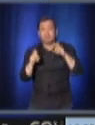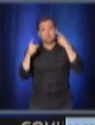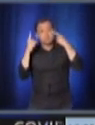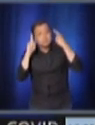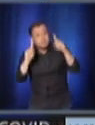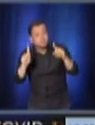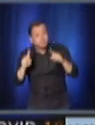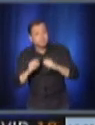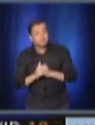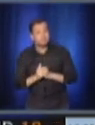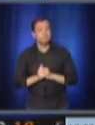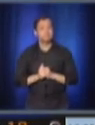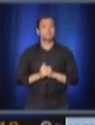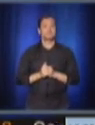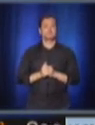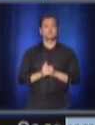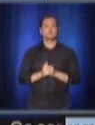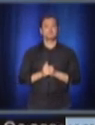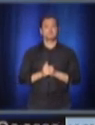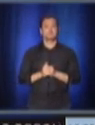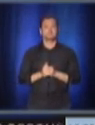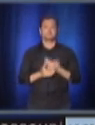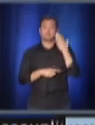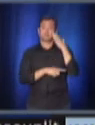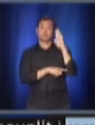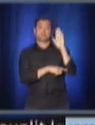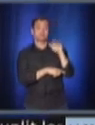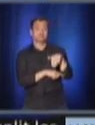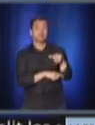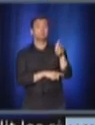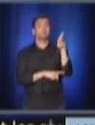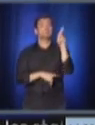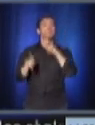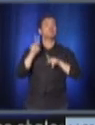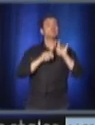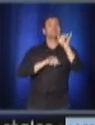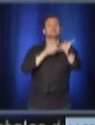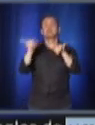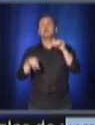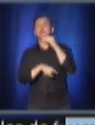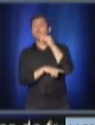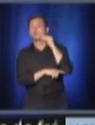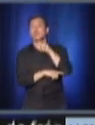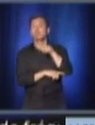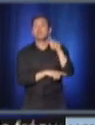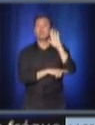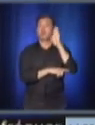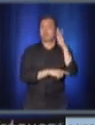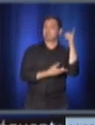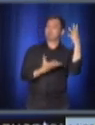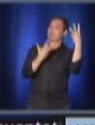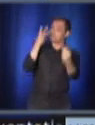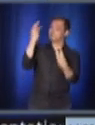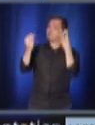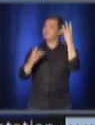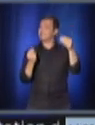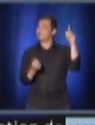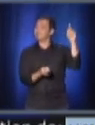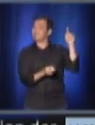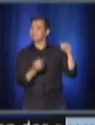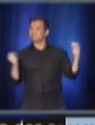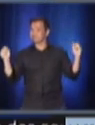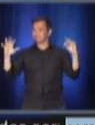le Québec a lancé le processus du déconfinement graduel dans différents secteurs. Mais notre